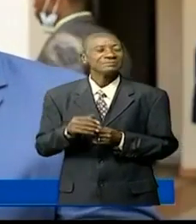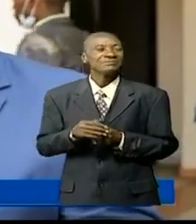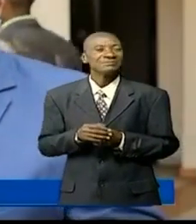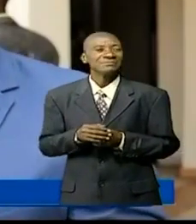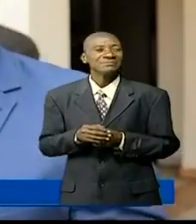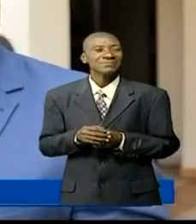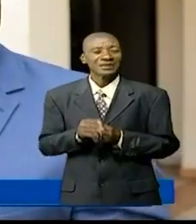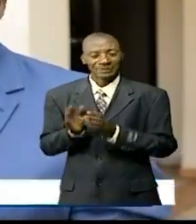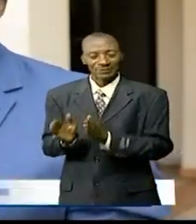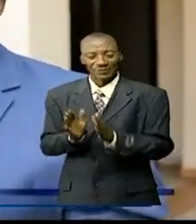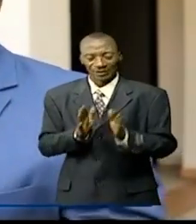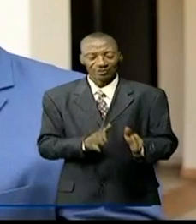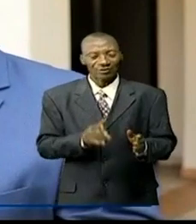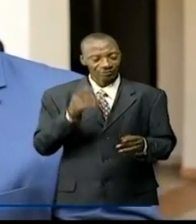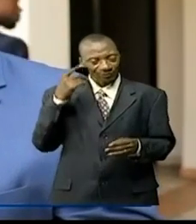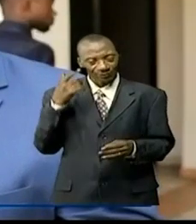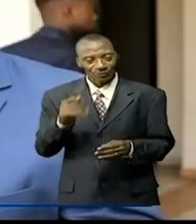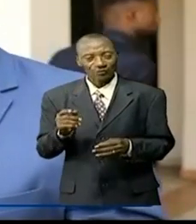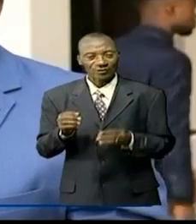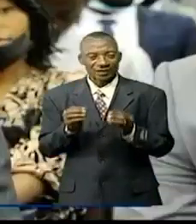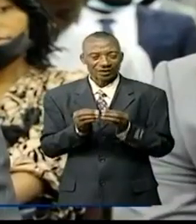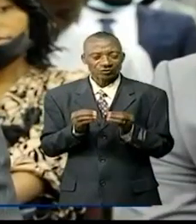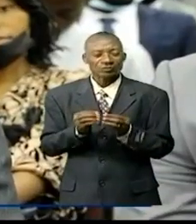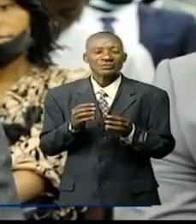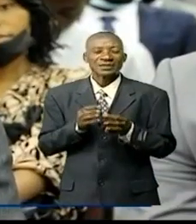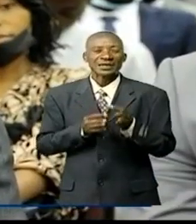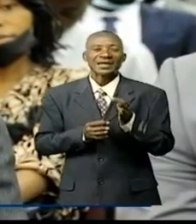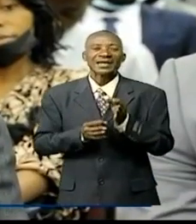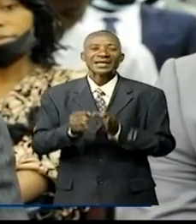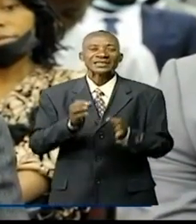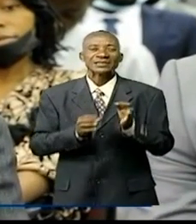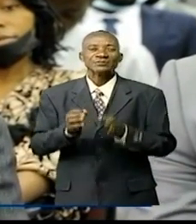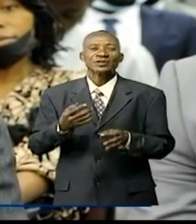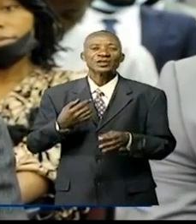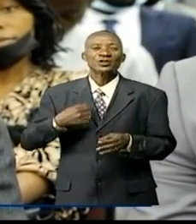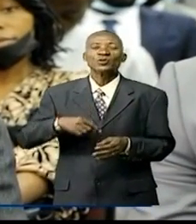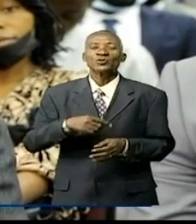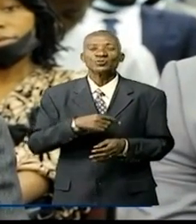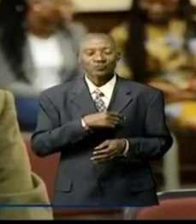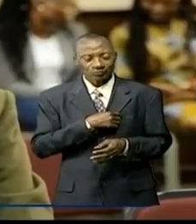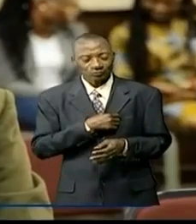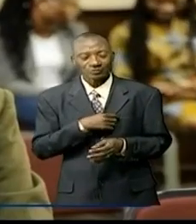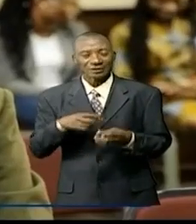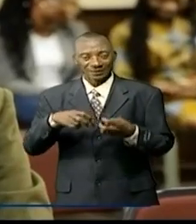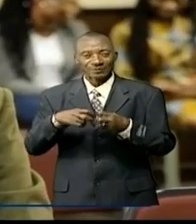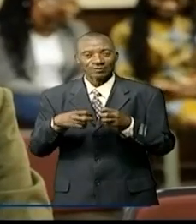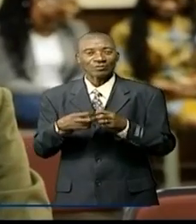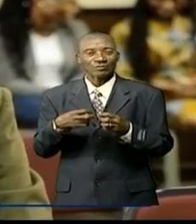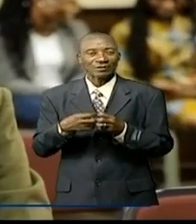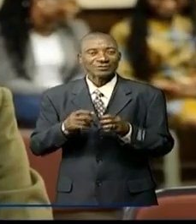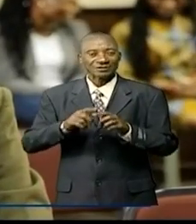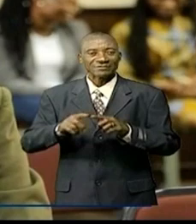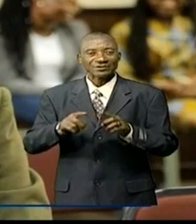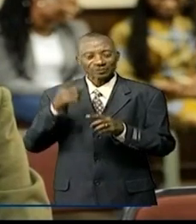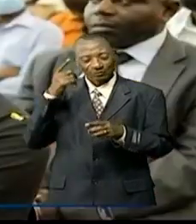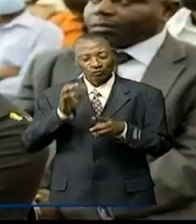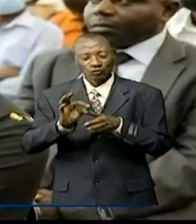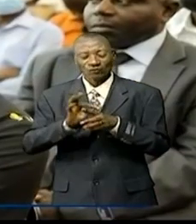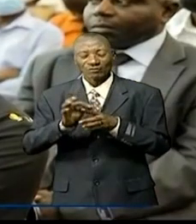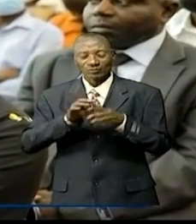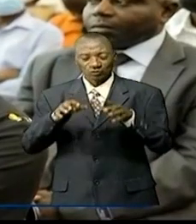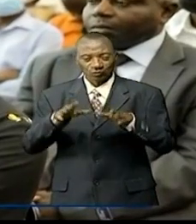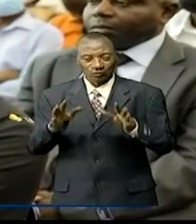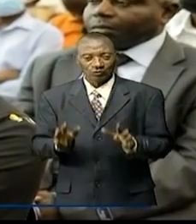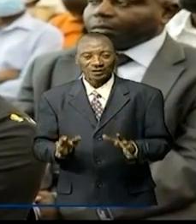LMD à l'INBTP, pour qu'il nous explique sur les innovations du système LMD dans la formation des ingénieurs BTP.